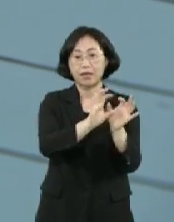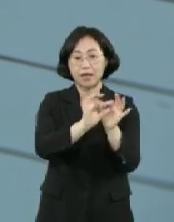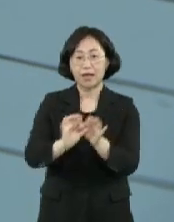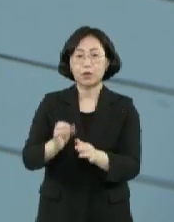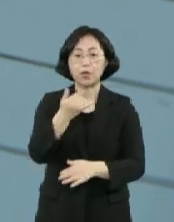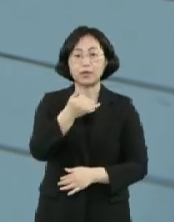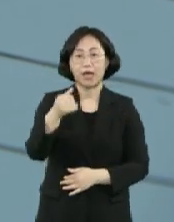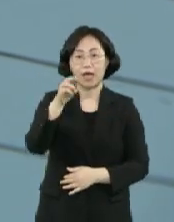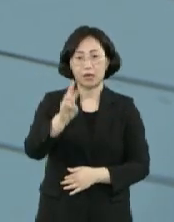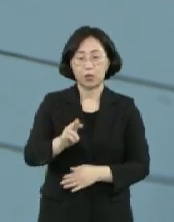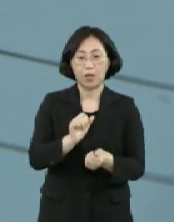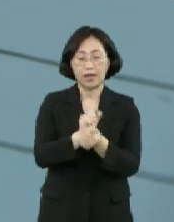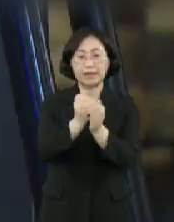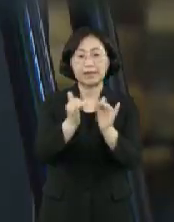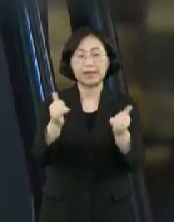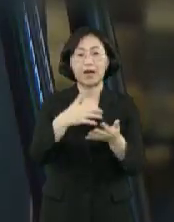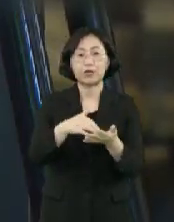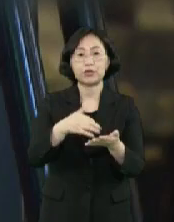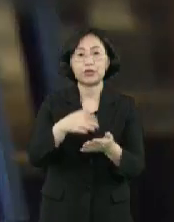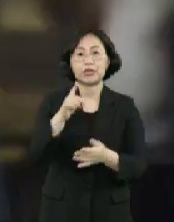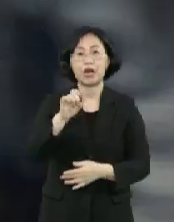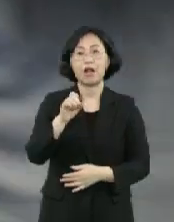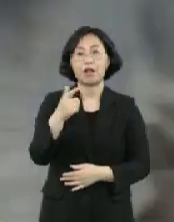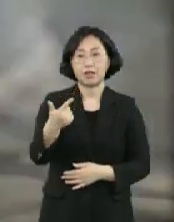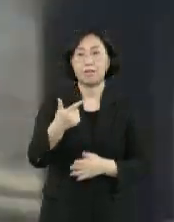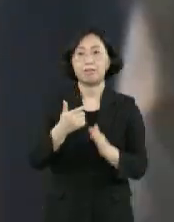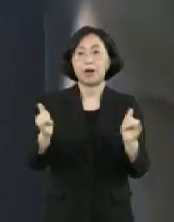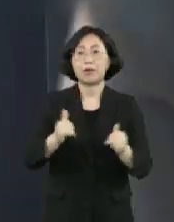3종 에서도 16명이 추가됐습니다